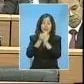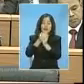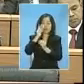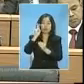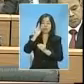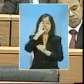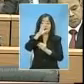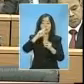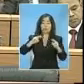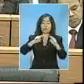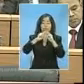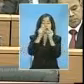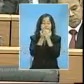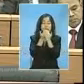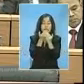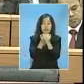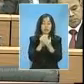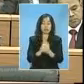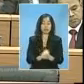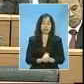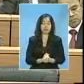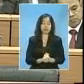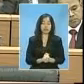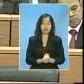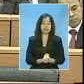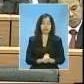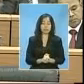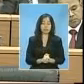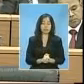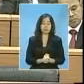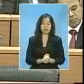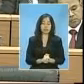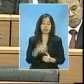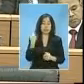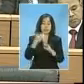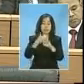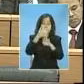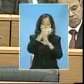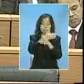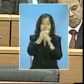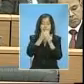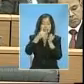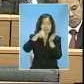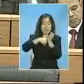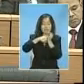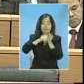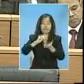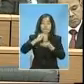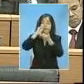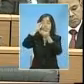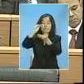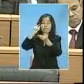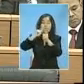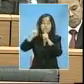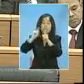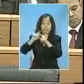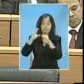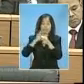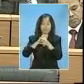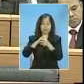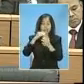การคลังนะครับโอนหนี้โอนบริหารการจัดการหนี้ไปให้กองทุนฟื้ฟูนะครับ